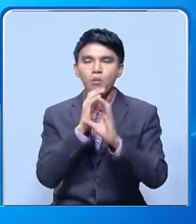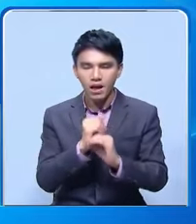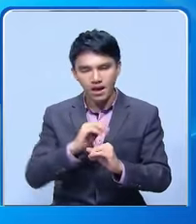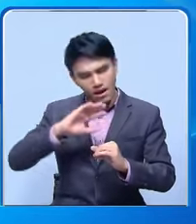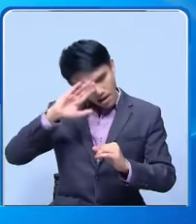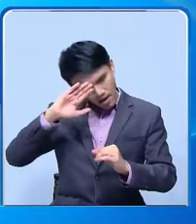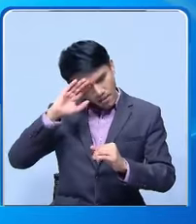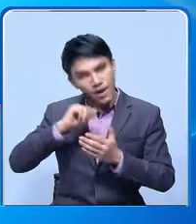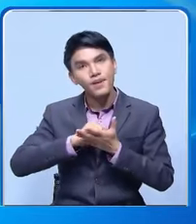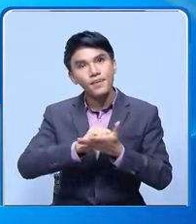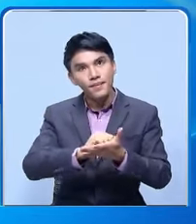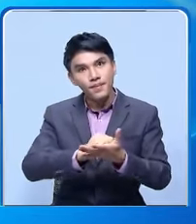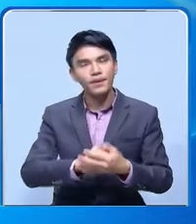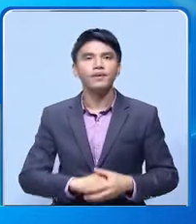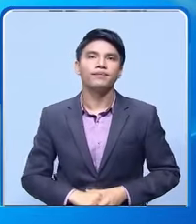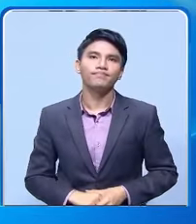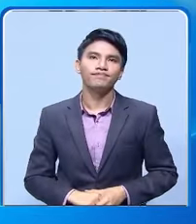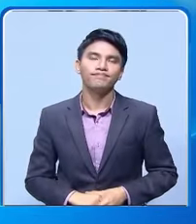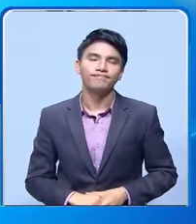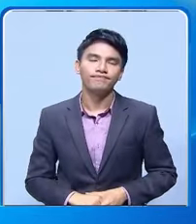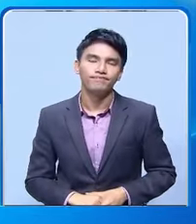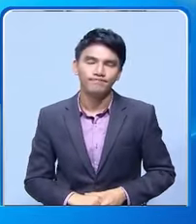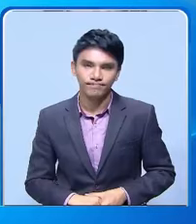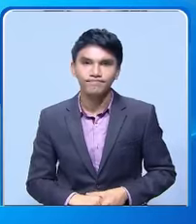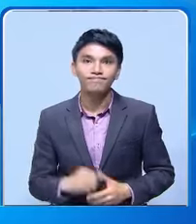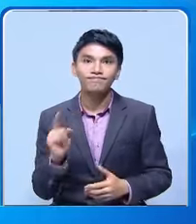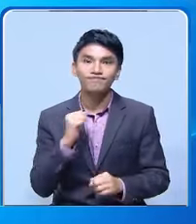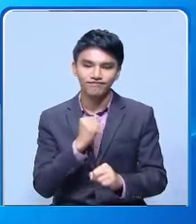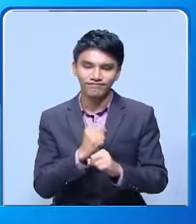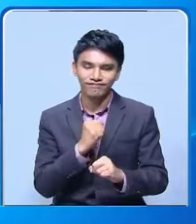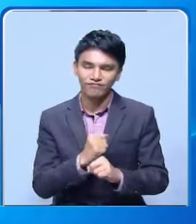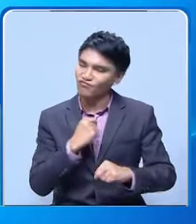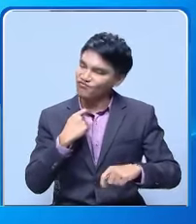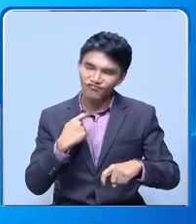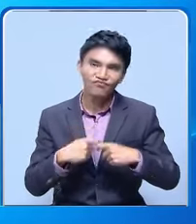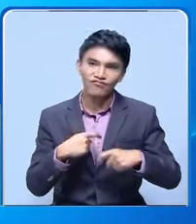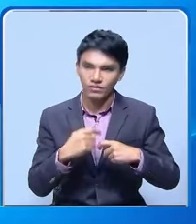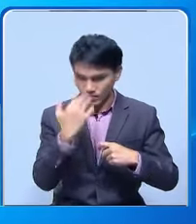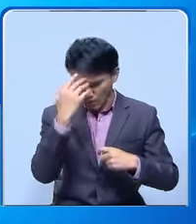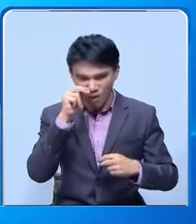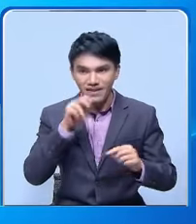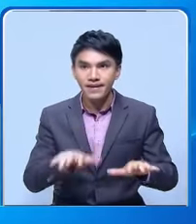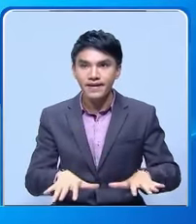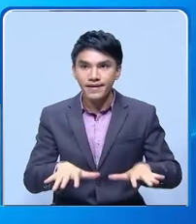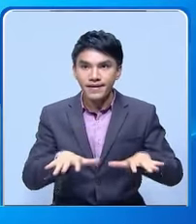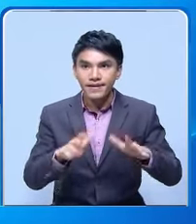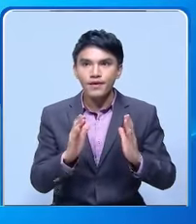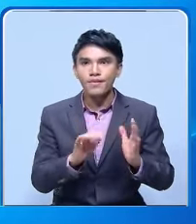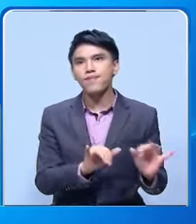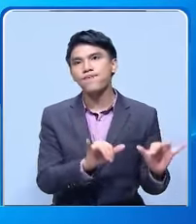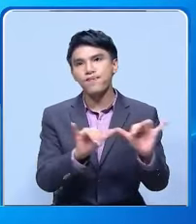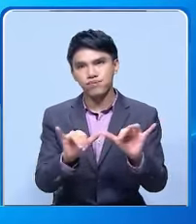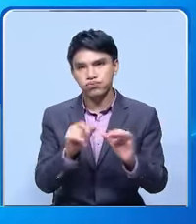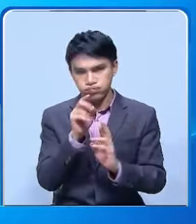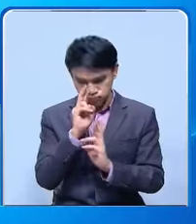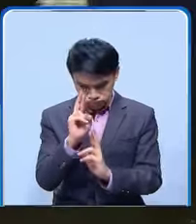เตียงออกจากบ้านตามการร้องขอของญาตินี่ถือเป็นอีกภารกิจที่มีความยากเนื่องจากน้ำสูงและการเคลื่อนย้ายผู้ป่วยติดเตียงต้องใช้ความ